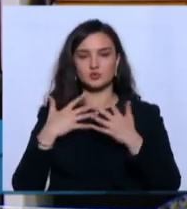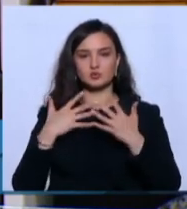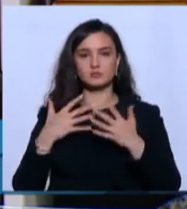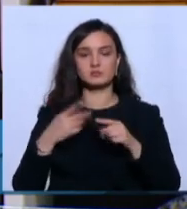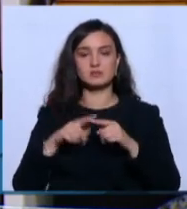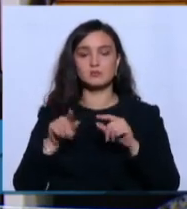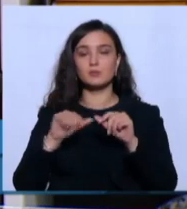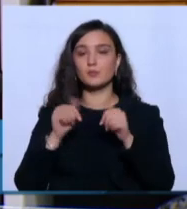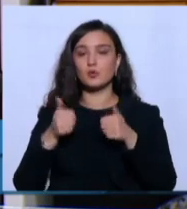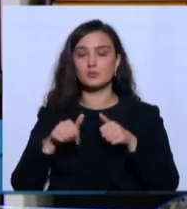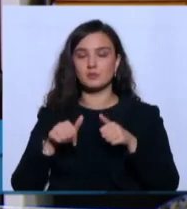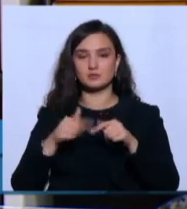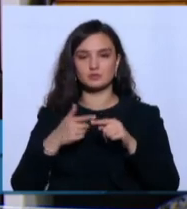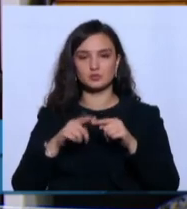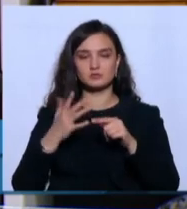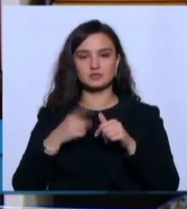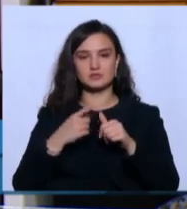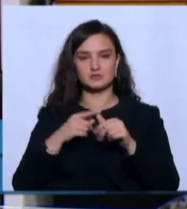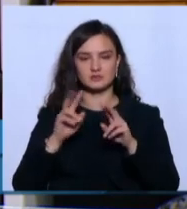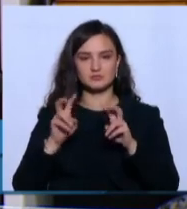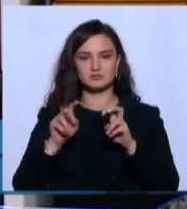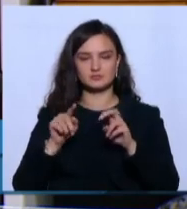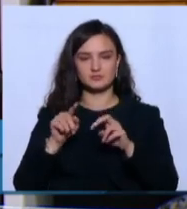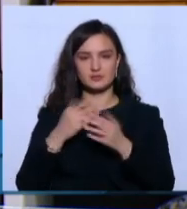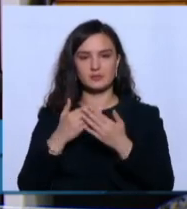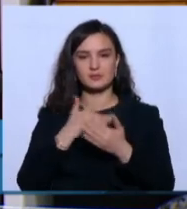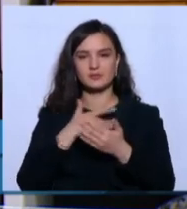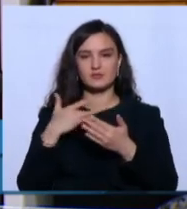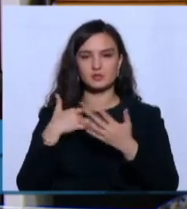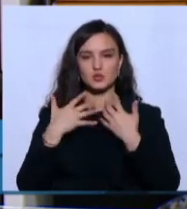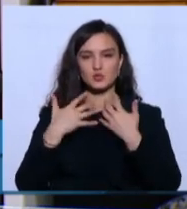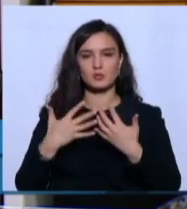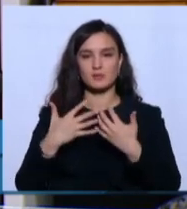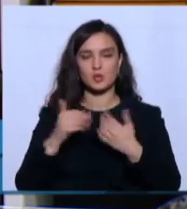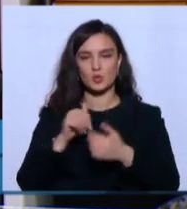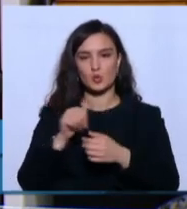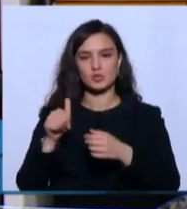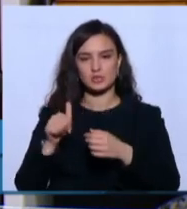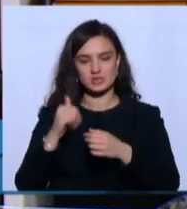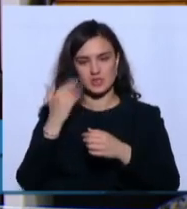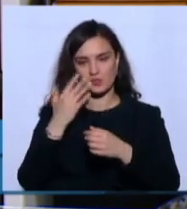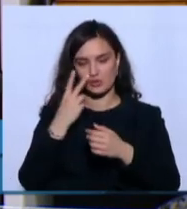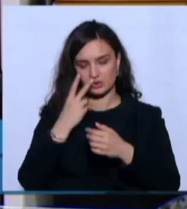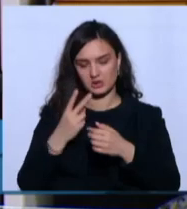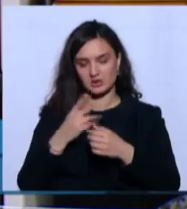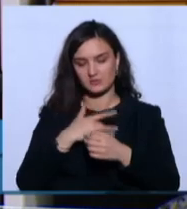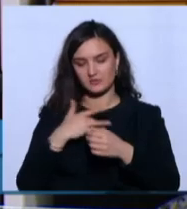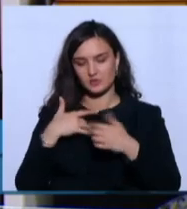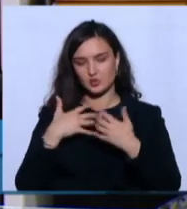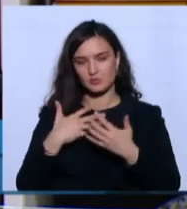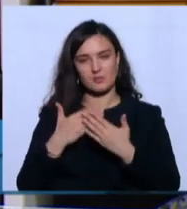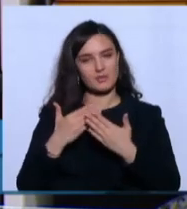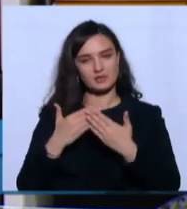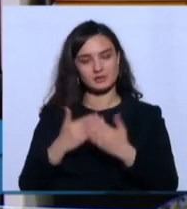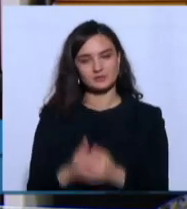იმ ტიპს, რომლებსაც ქვია, ვთქვათ, ფილტვების შეშუპება, როგორიცაც წარმოადგენს ფილტვების შეშუპება,